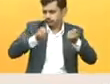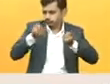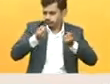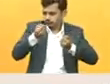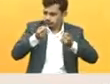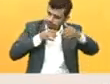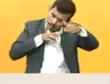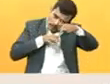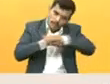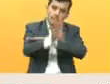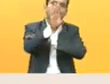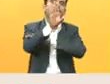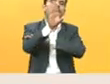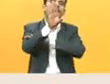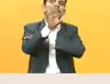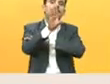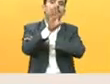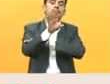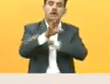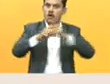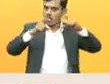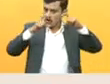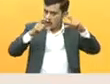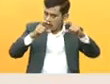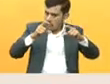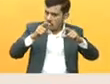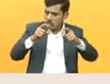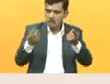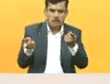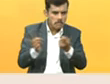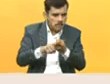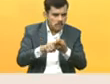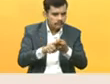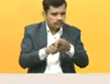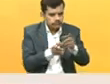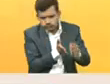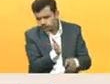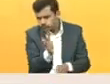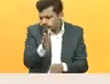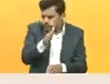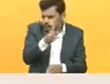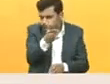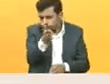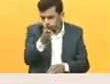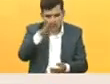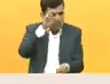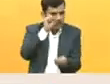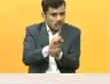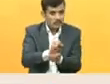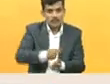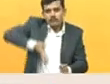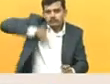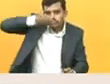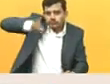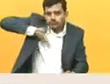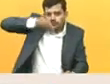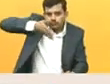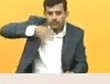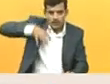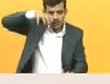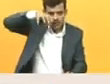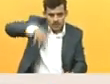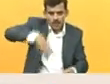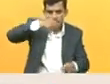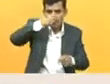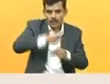है। मजबूत सुरक्षा वाली कई चौकियों को पार करते हुए वो एक रेलवे स्टेशन गोमो